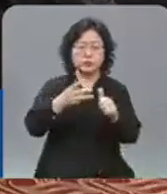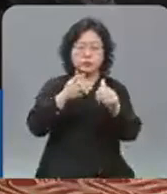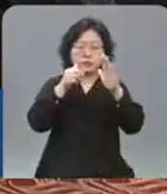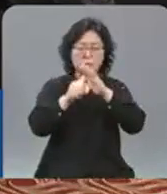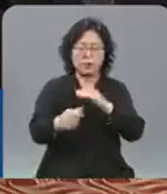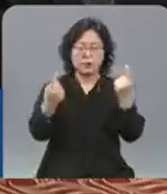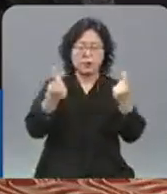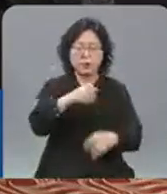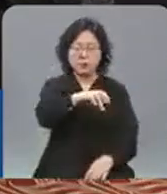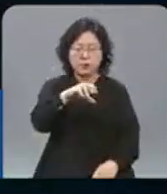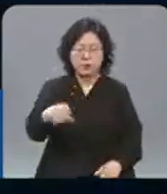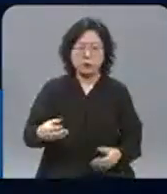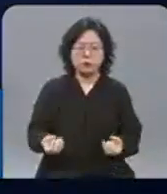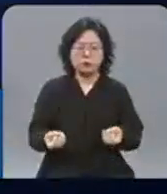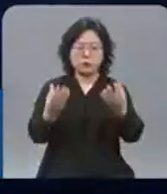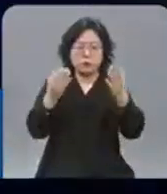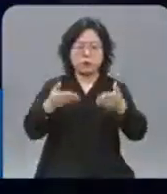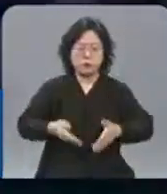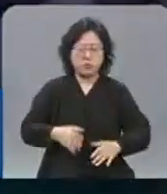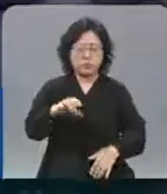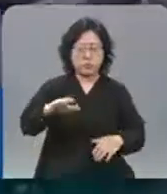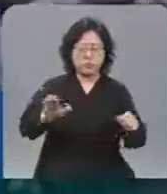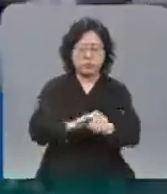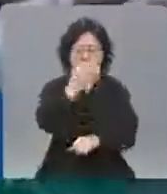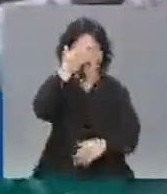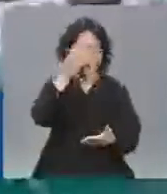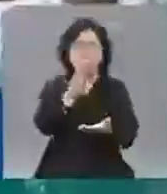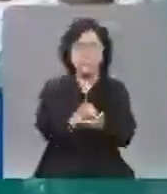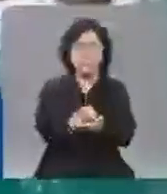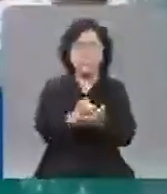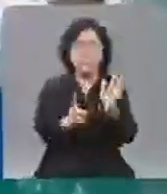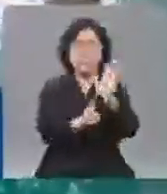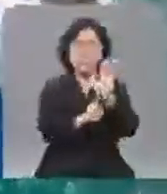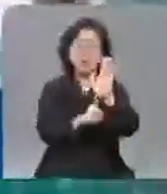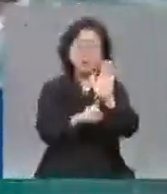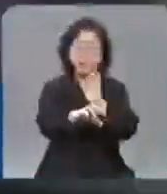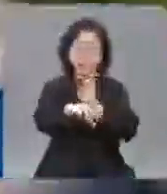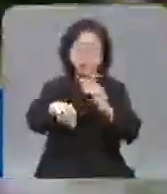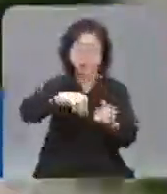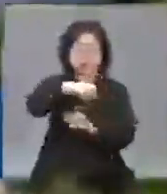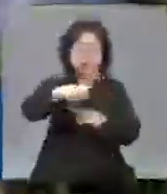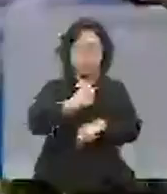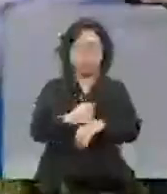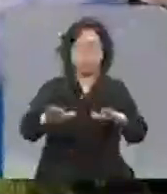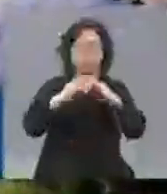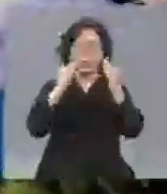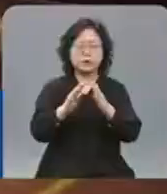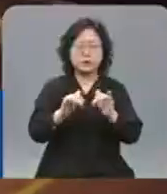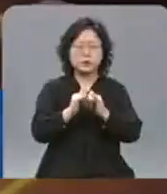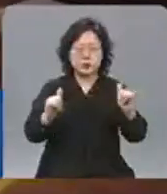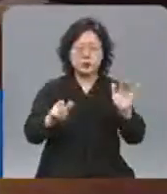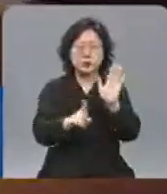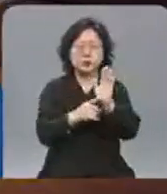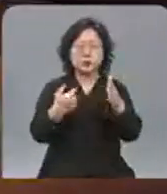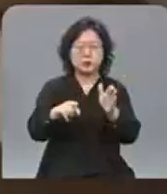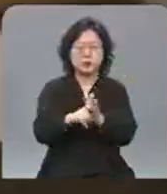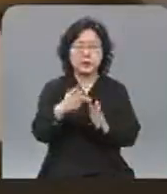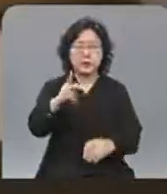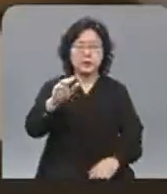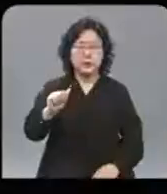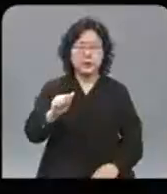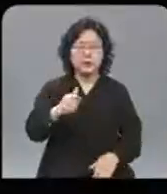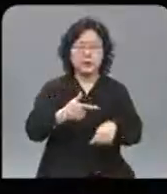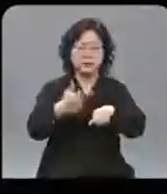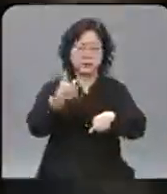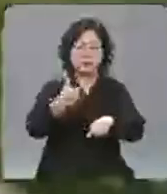대표하는 관광지와 축제, 고향사랑 기부제 등을 소개하는 홍보부스가 운영되고 모든 국민 대상 홍보를 위해 KBS